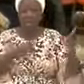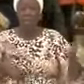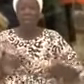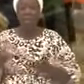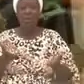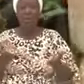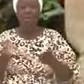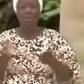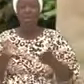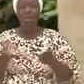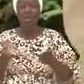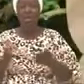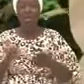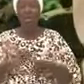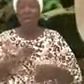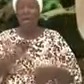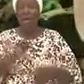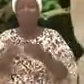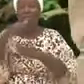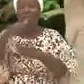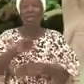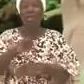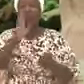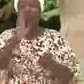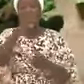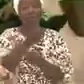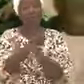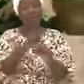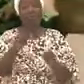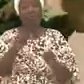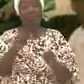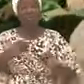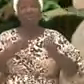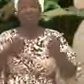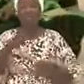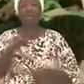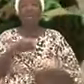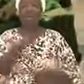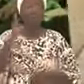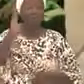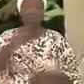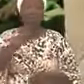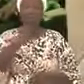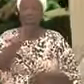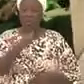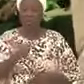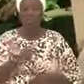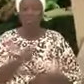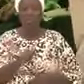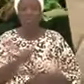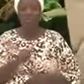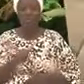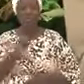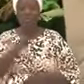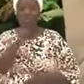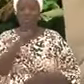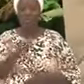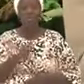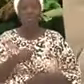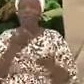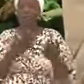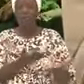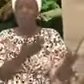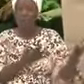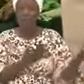tout de suite ce soir je veux ton salut seigneur et il va pas s'en priver et dès qu'une va pin va plus